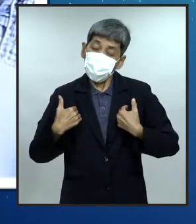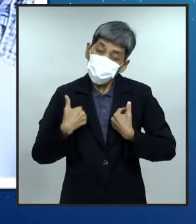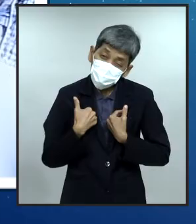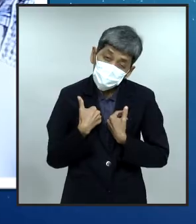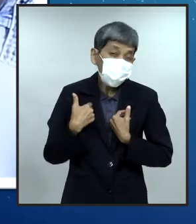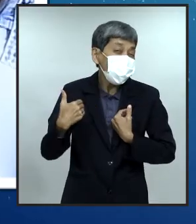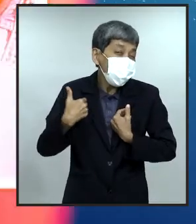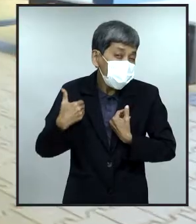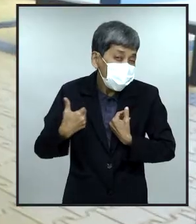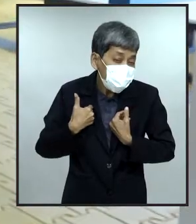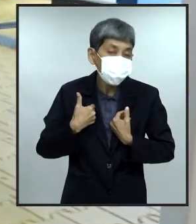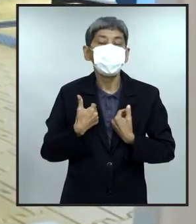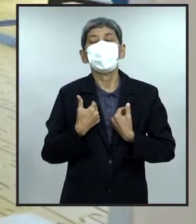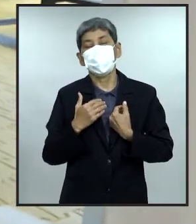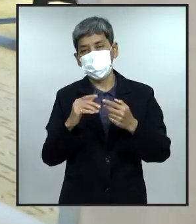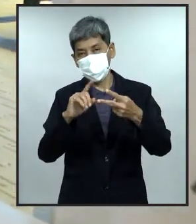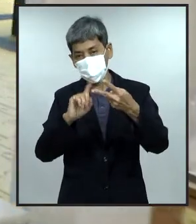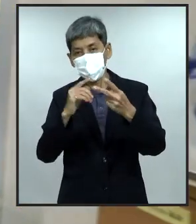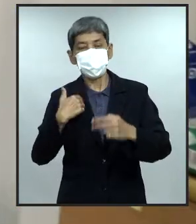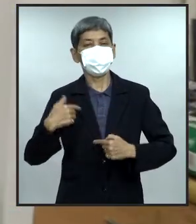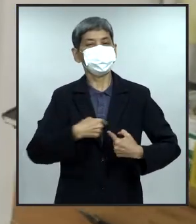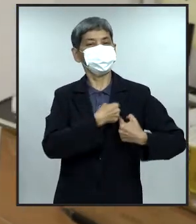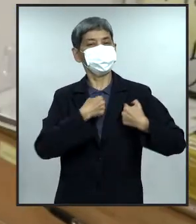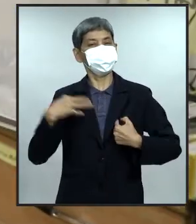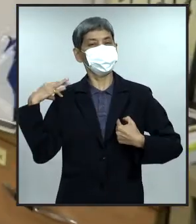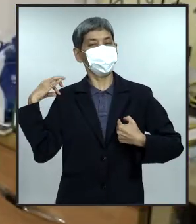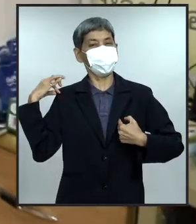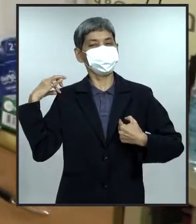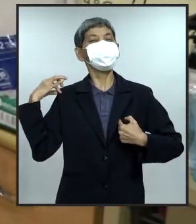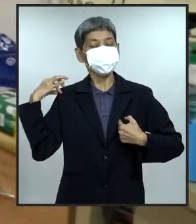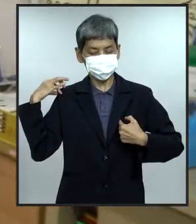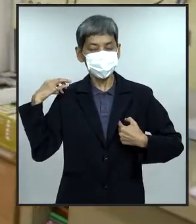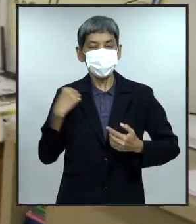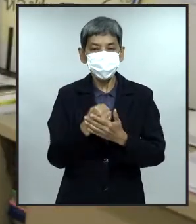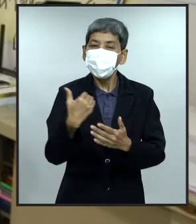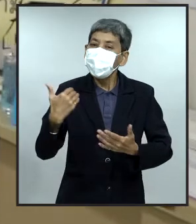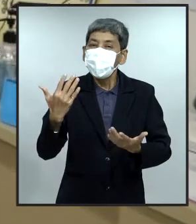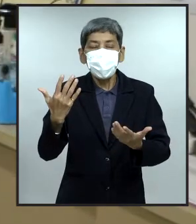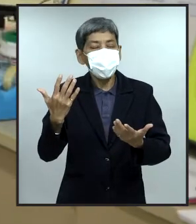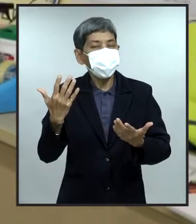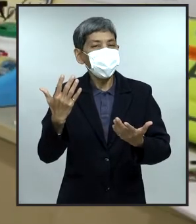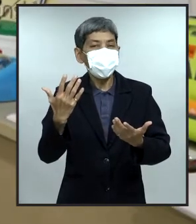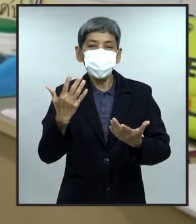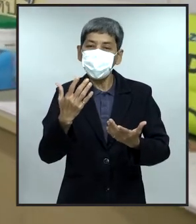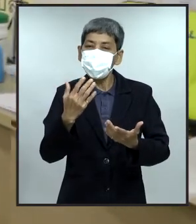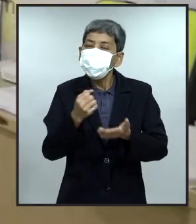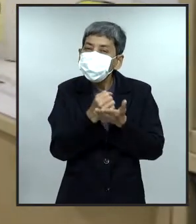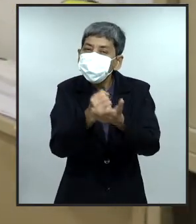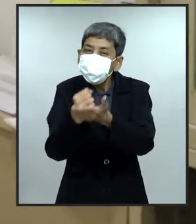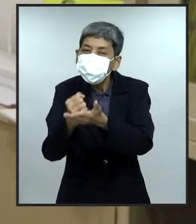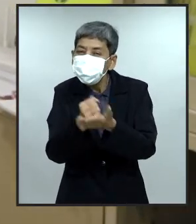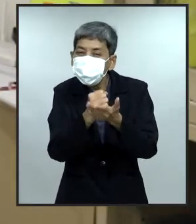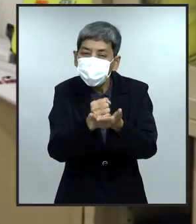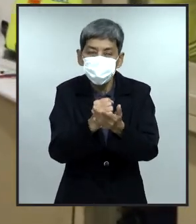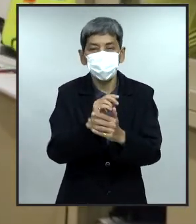ะแล้วก็อีกส่วนนึงก็จะมีจิตอาสาที่จะทำหน้าที่นำการช่วยเหลืออำนวยความสะดวก